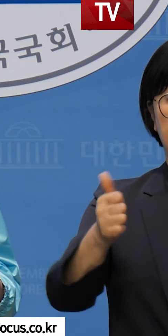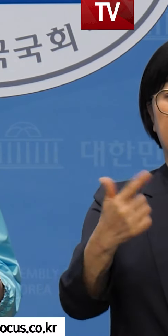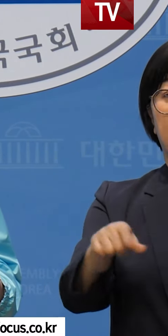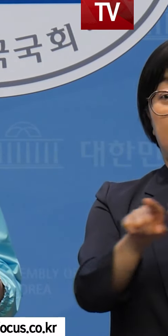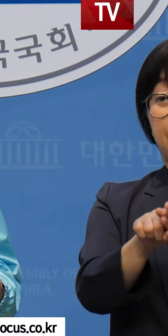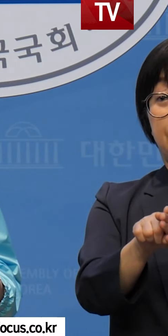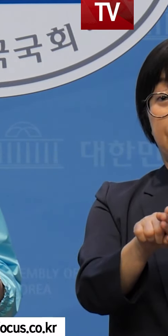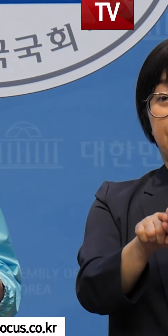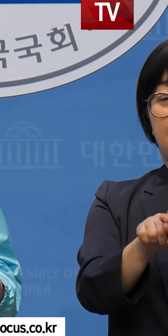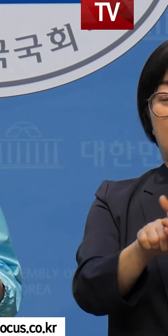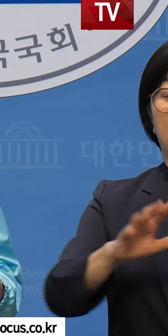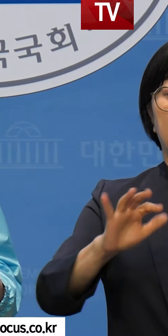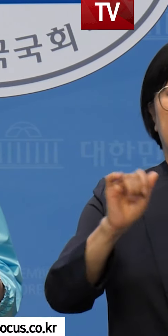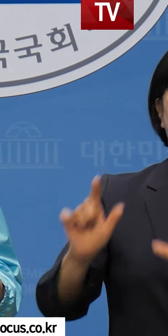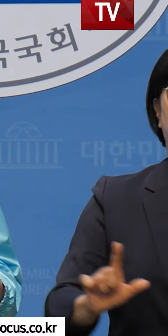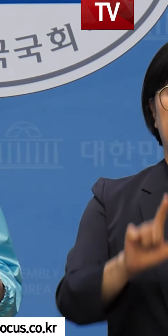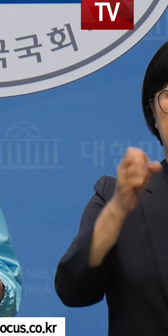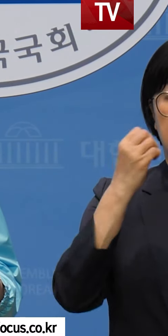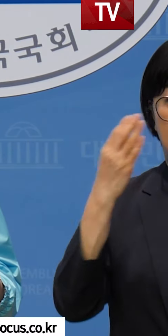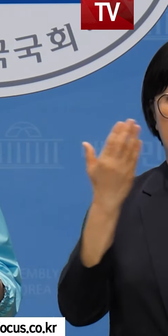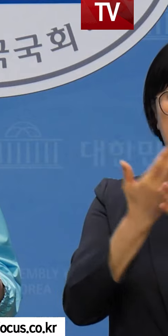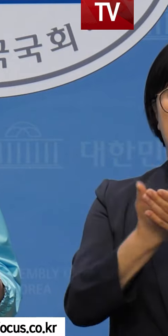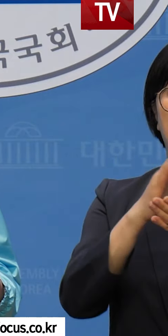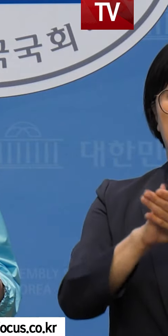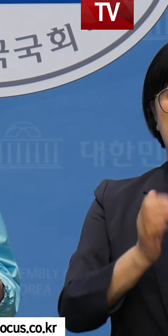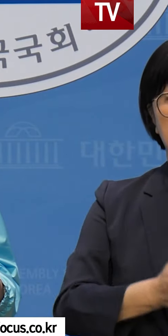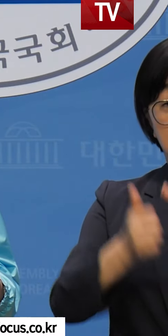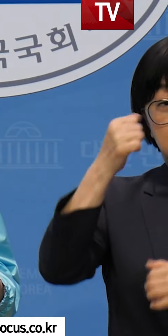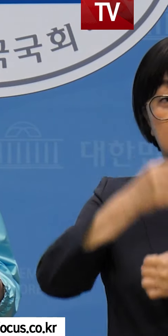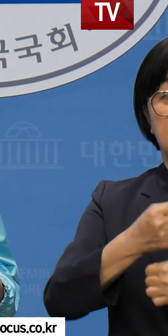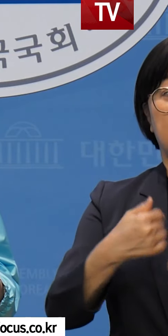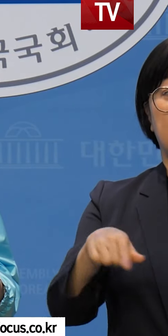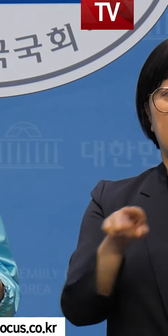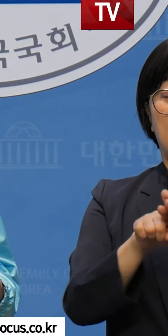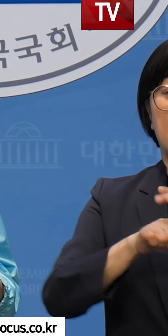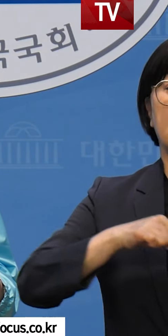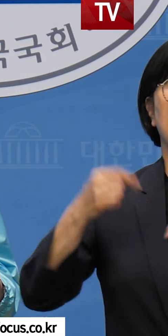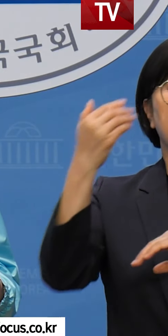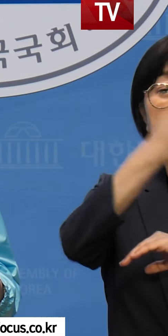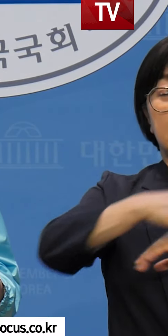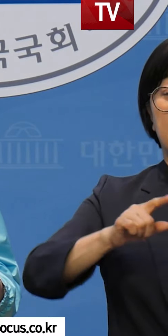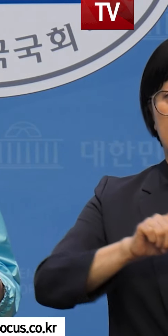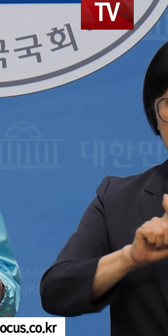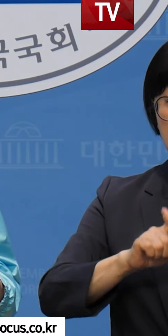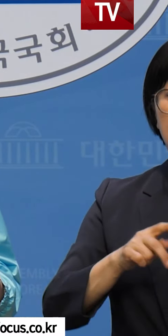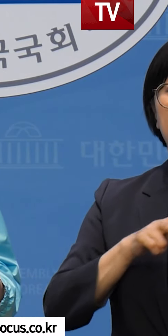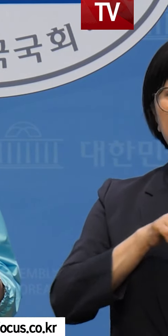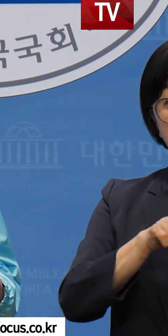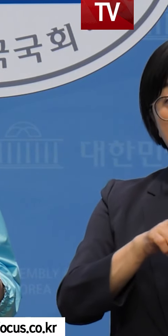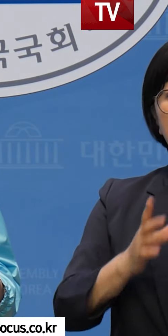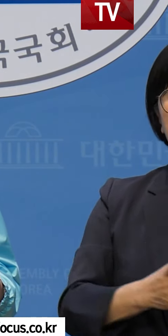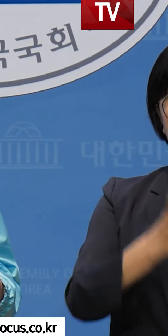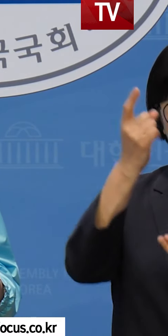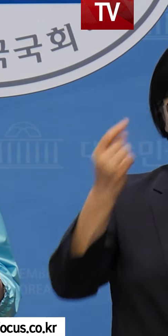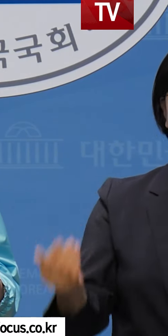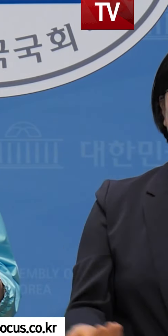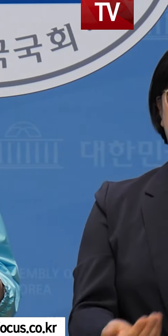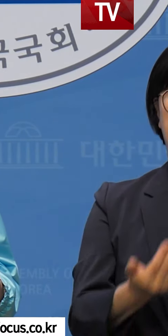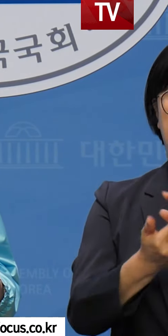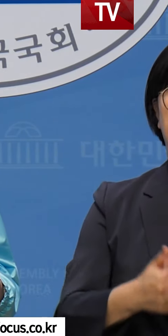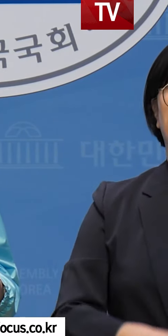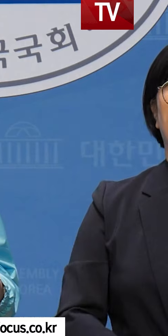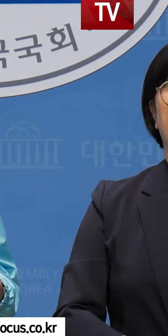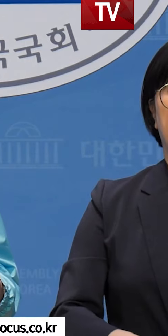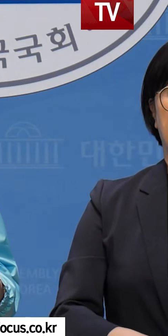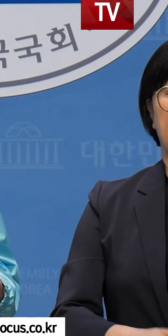심판하고 민생과 개혁의 희망을 만들기 위하여 정책 연대 및 후보 단일화에 합의한다.